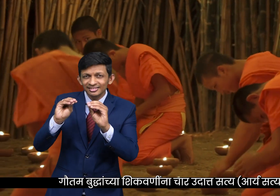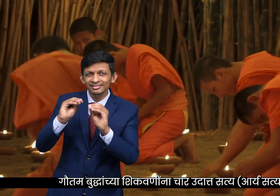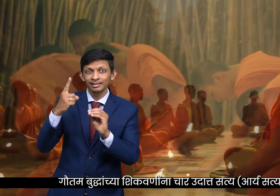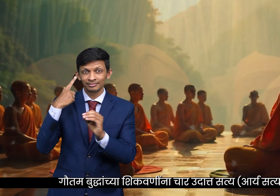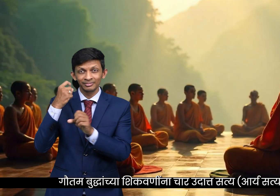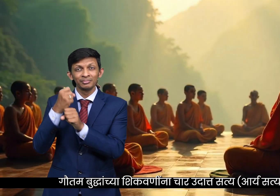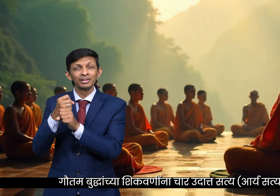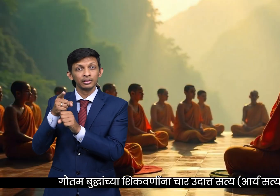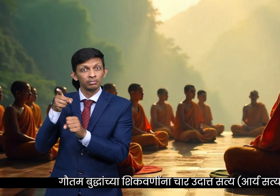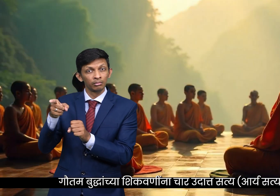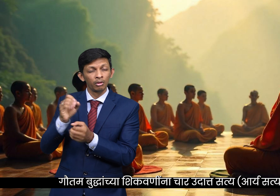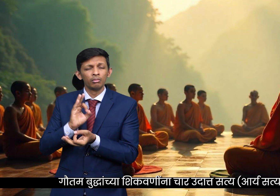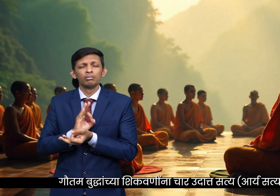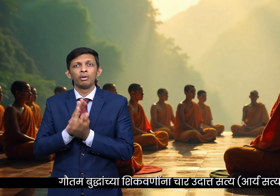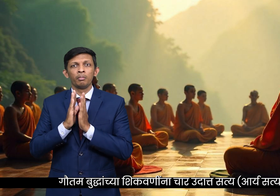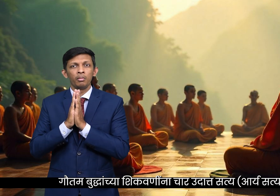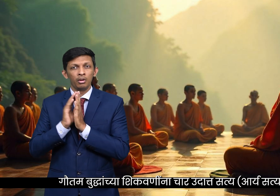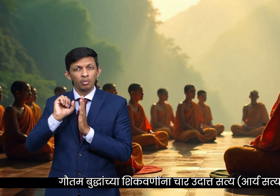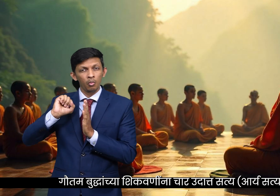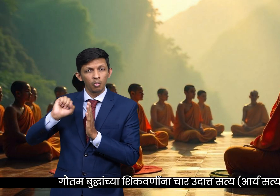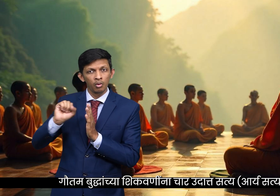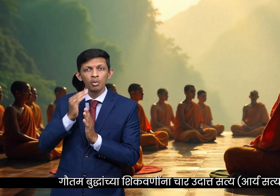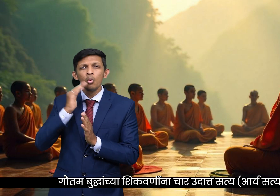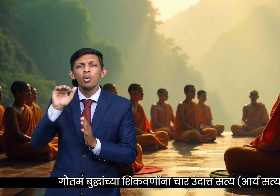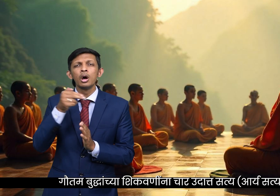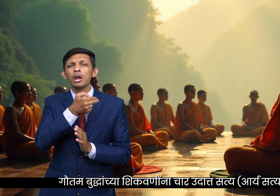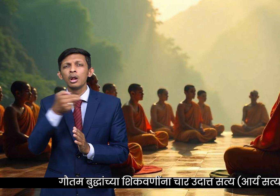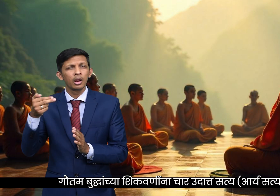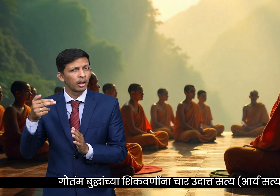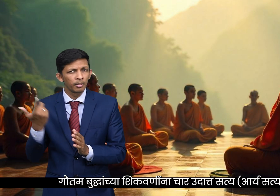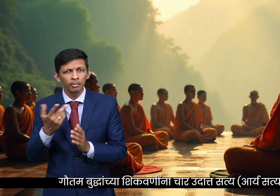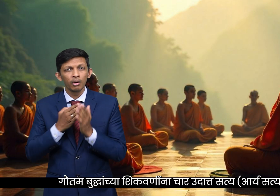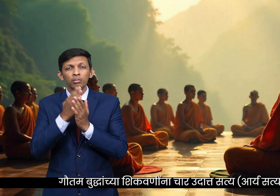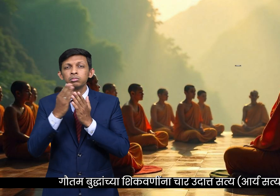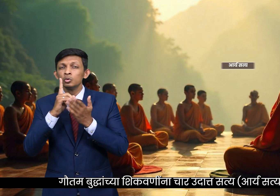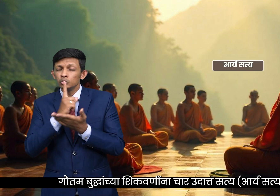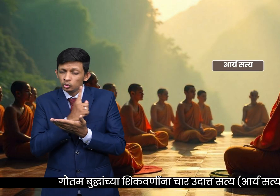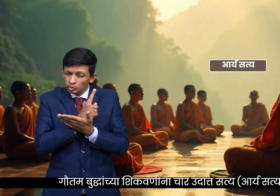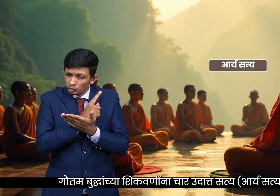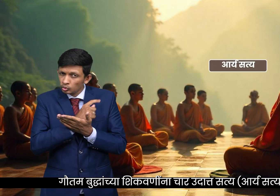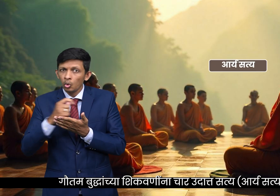गौतम बुद्धांच्या शिकवणींना 4 उदात्त सत्य, आर्य सत्य म्हटले जाते.